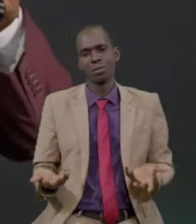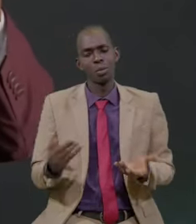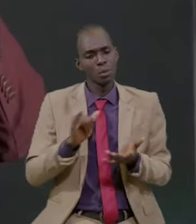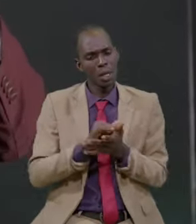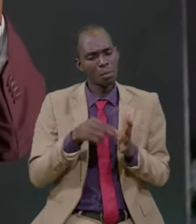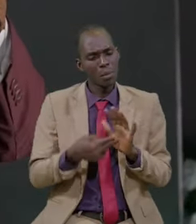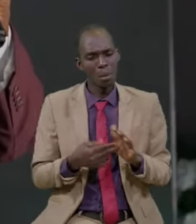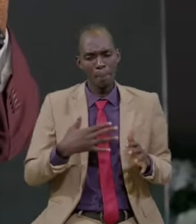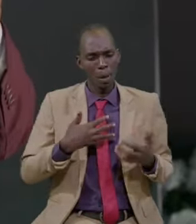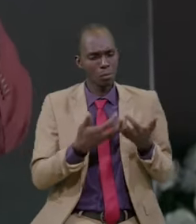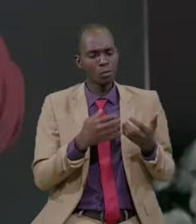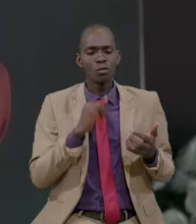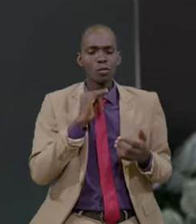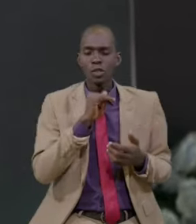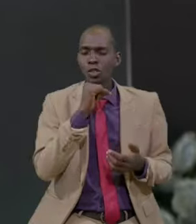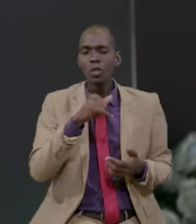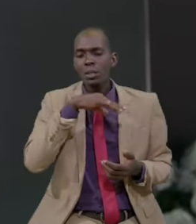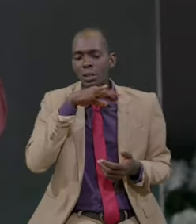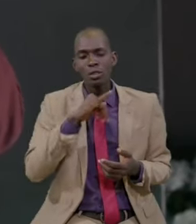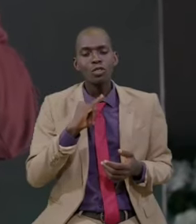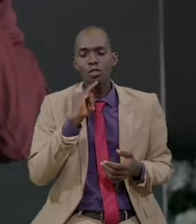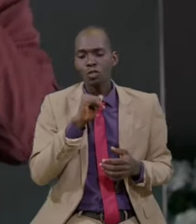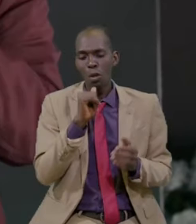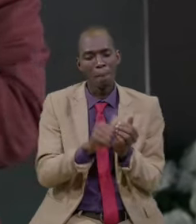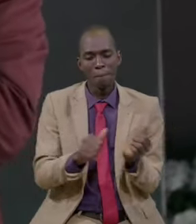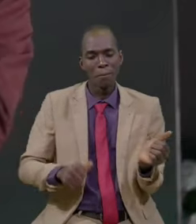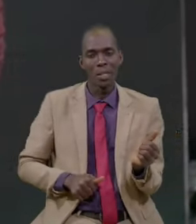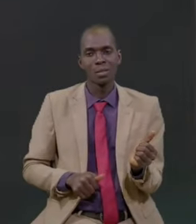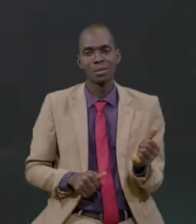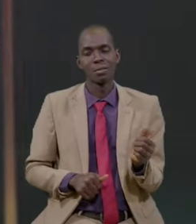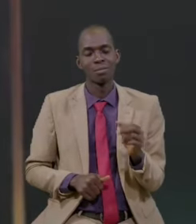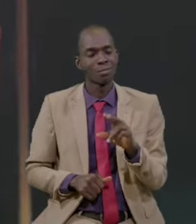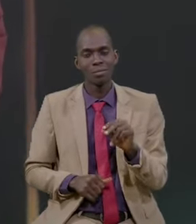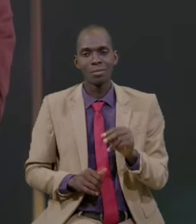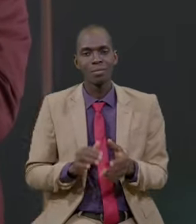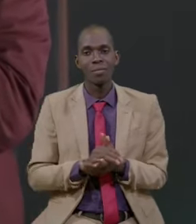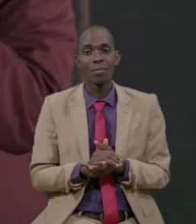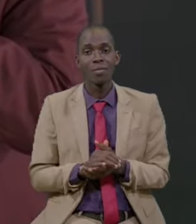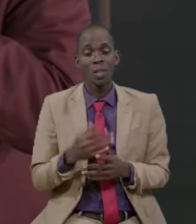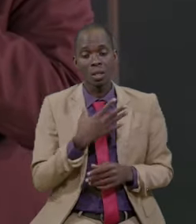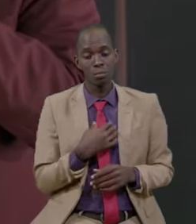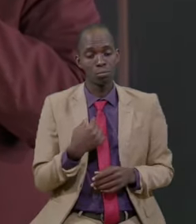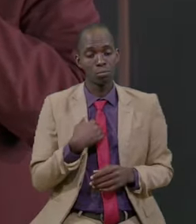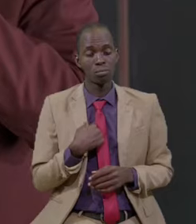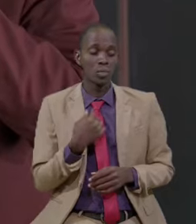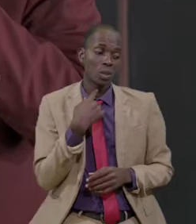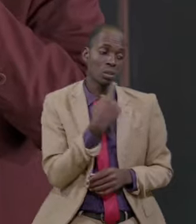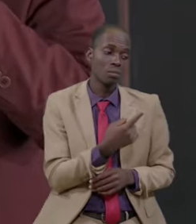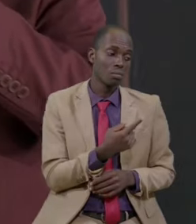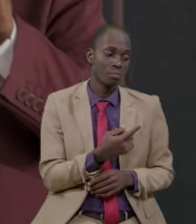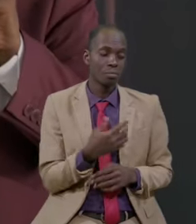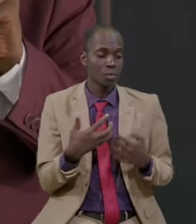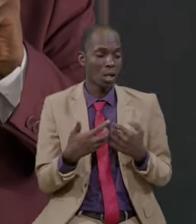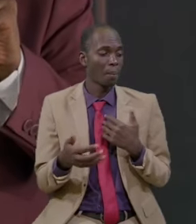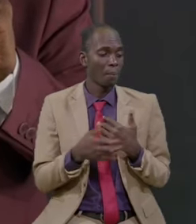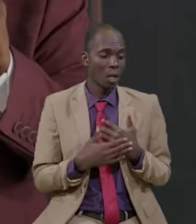c'est ce qui doit être important pour la personne qui a l'onction de Dieu. Et j'ai dit, repends-toi. Et